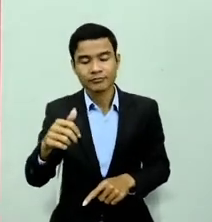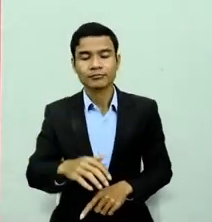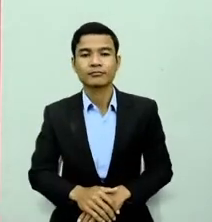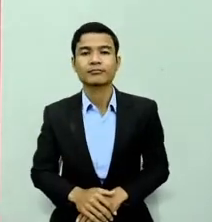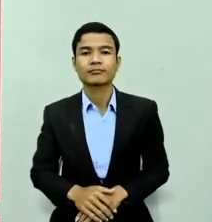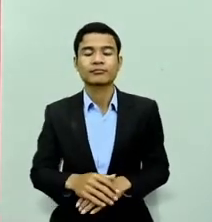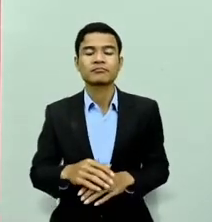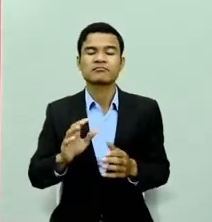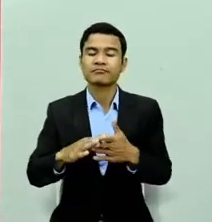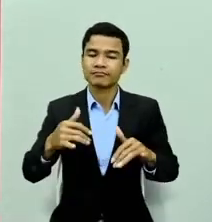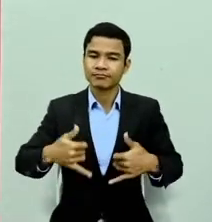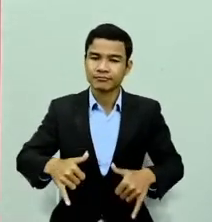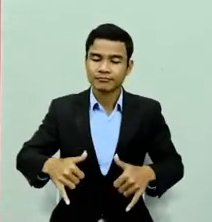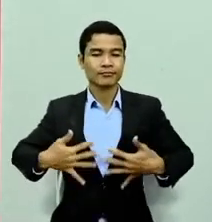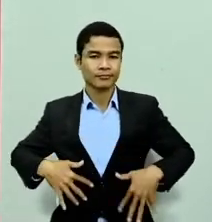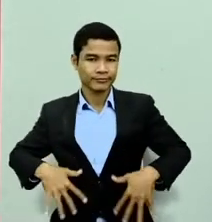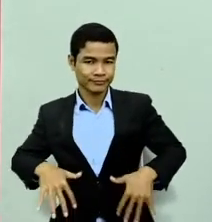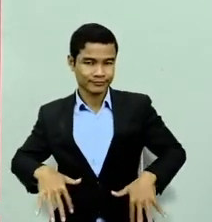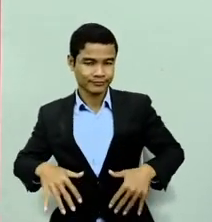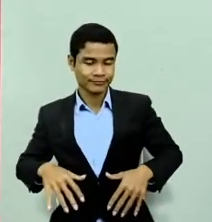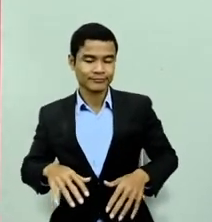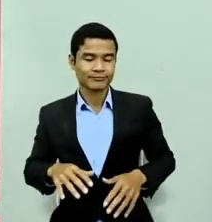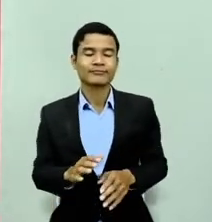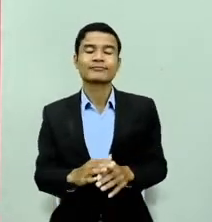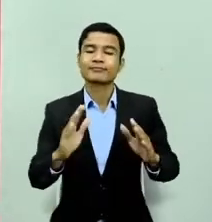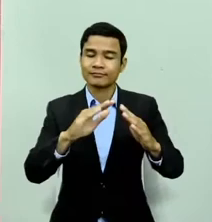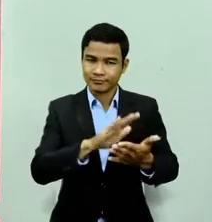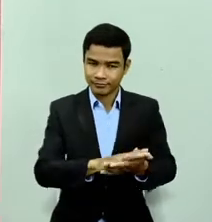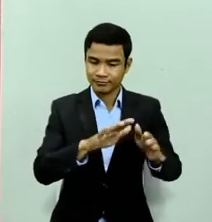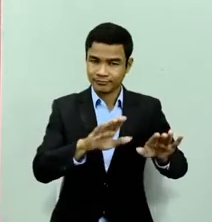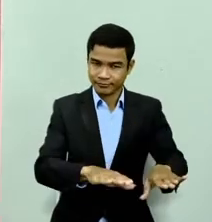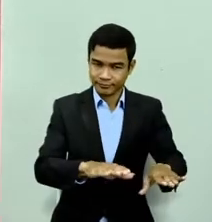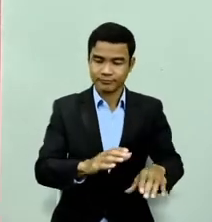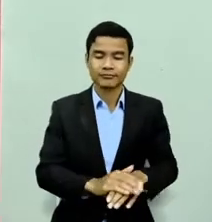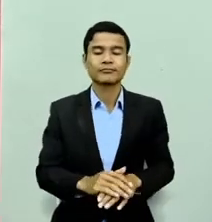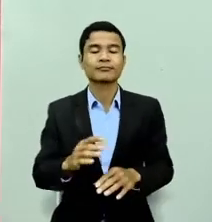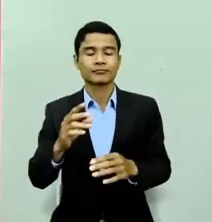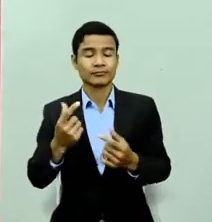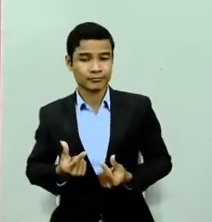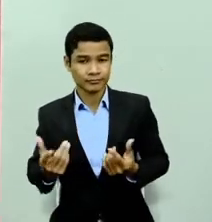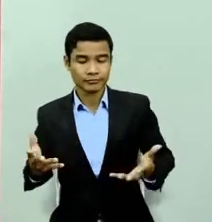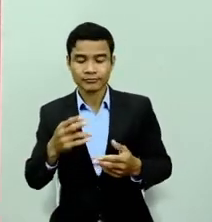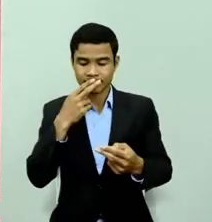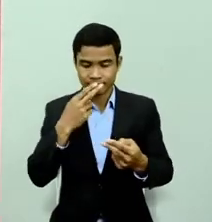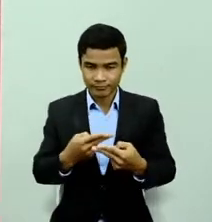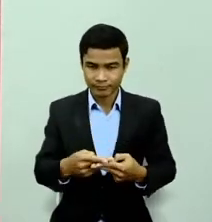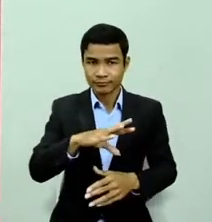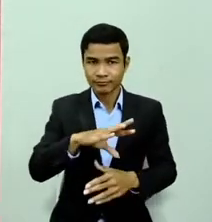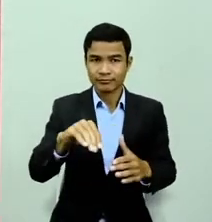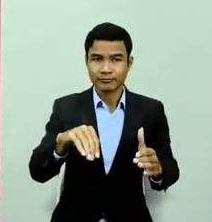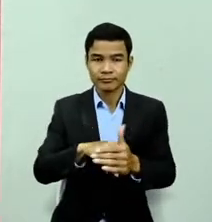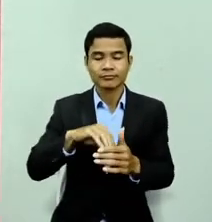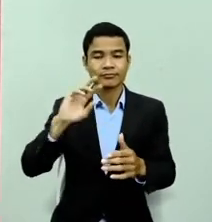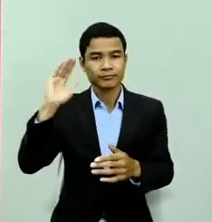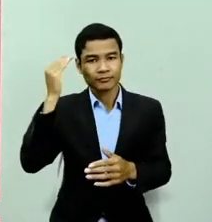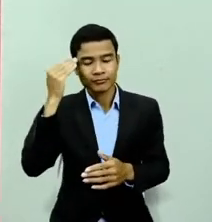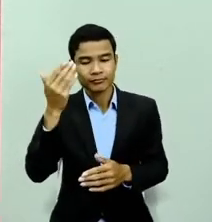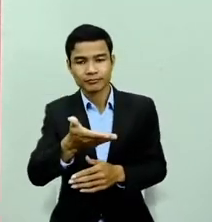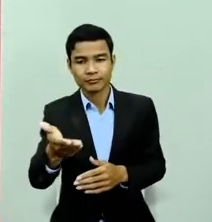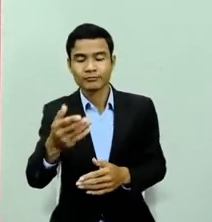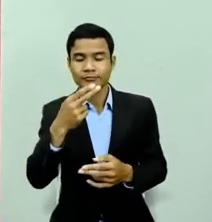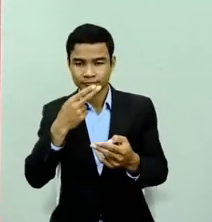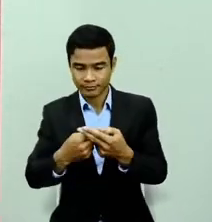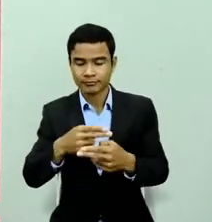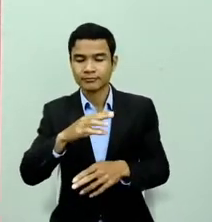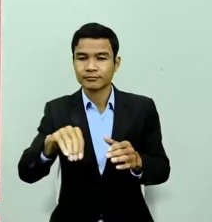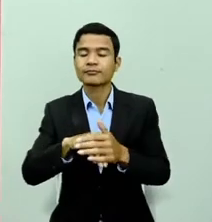chà nâng lên là bài cấm xa nè con nó được chứ nè rồi chúng lại ní cứ nè cứ sừng cầm tha con cốt nè chơi